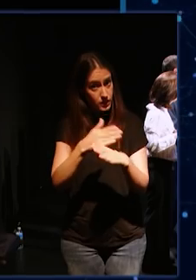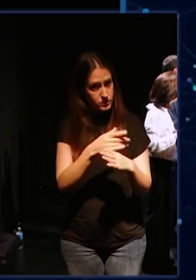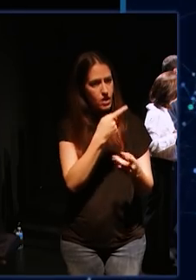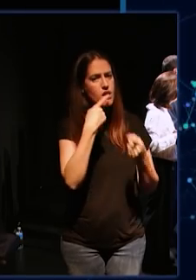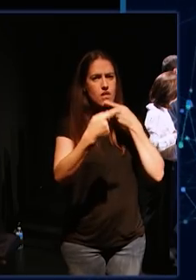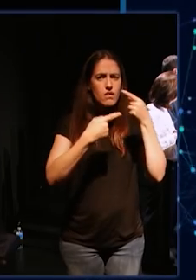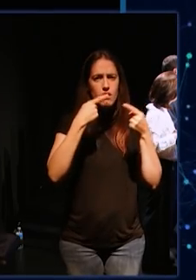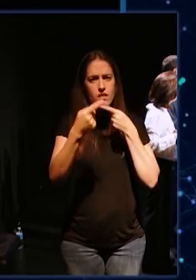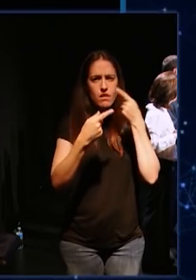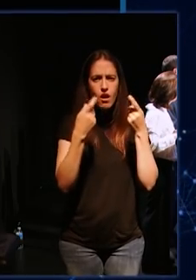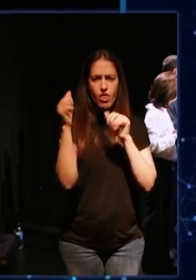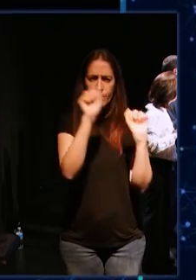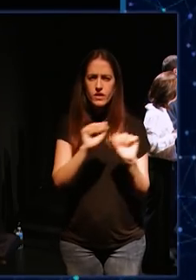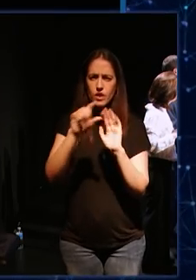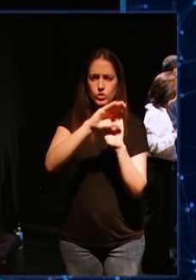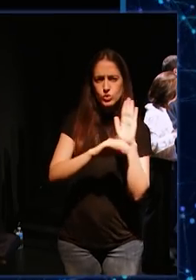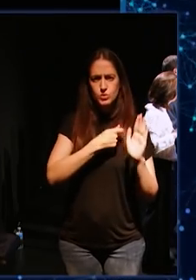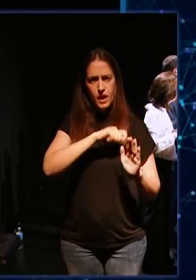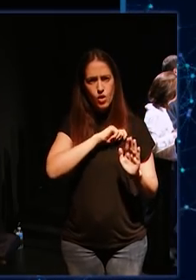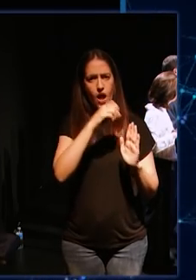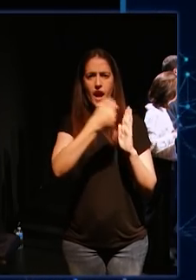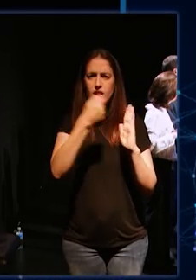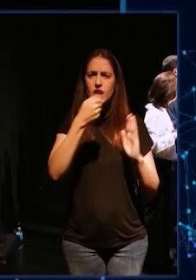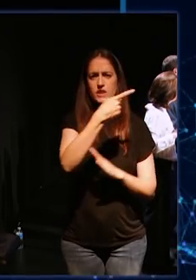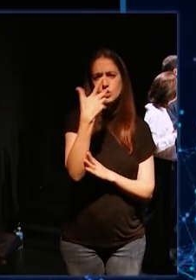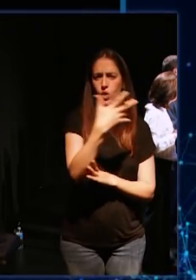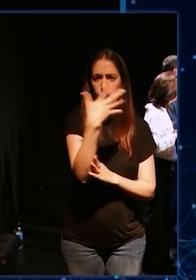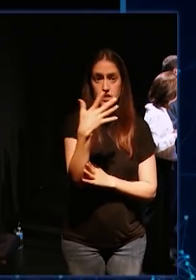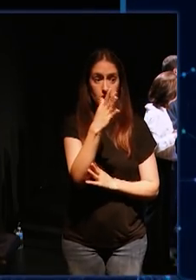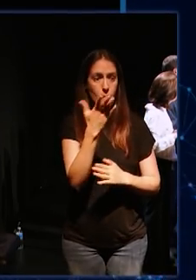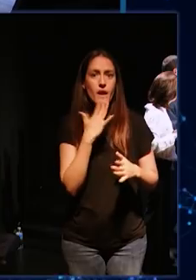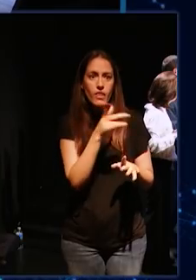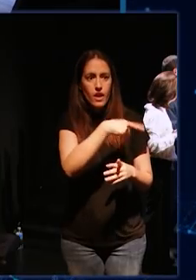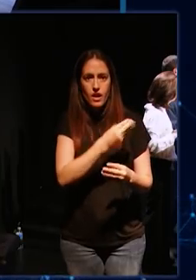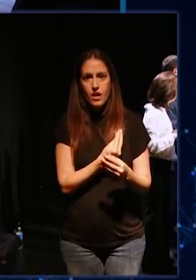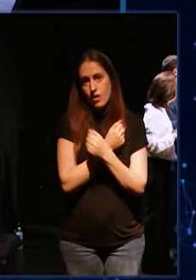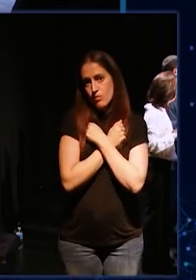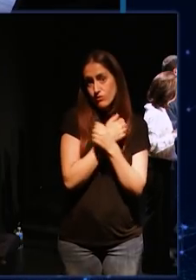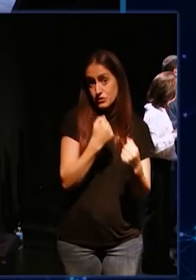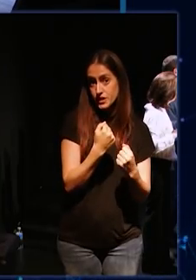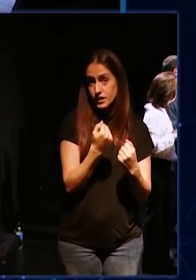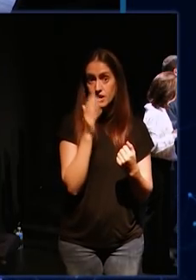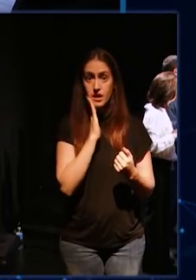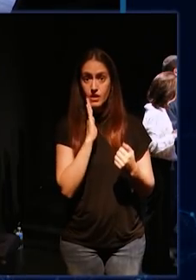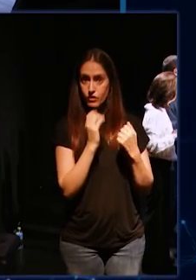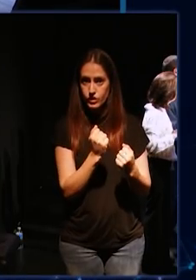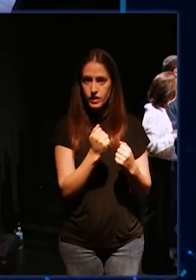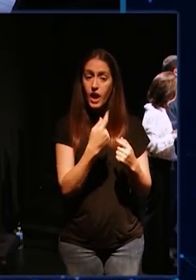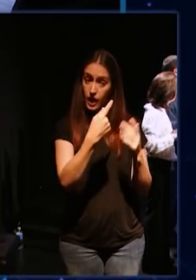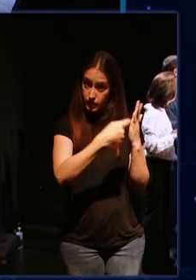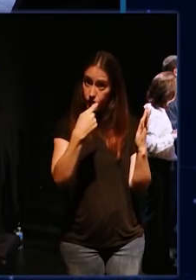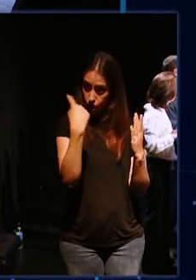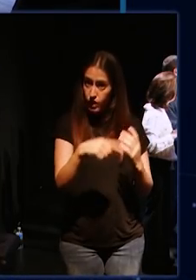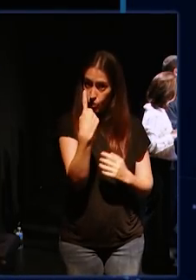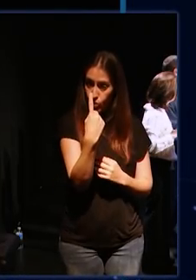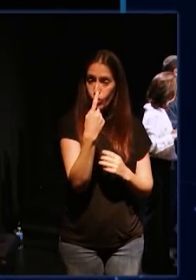de la defensa de la Constitució espanyola i en uns articles com el 155, al qual li teniu molt de carinyo. N'hi ha un altre que parla del dret a l'habitatge, ara que estem parlant